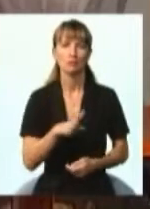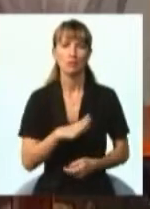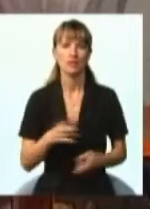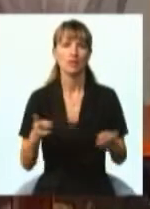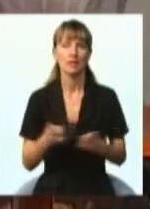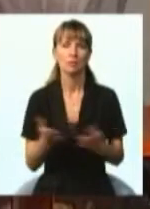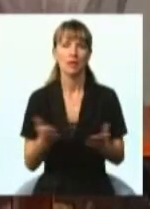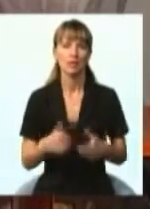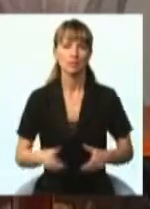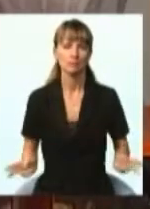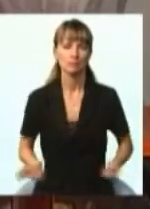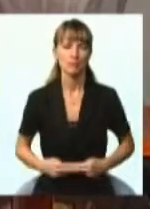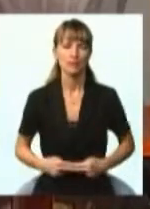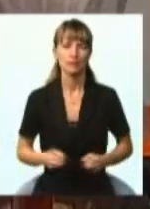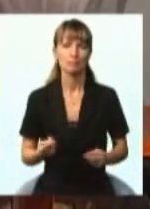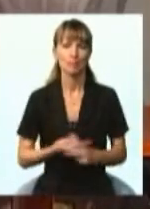Треба якісь паски безпеки?